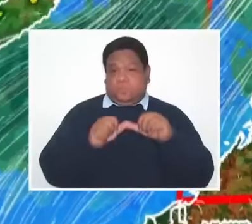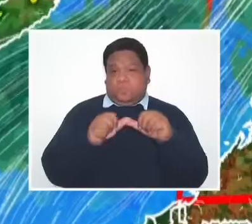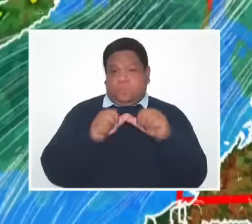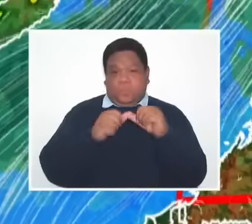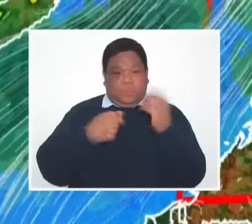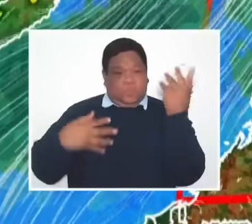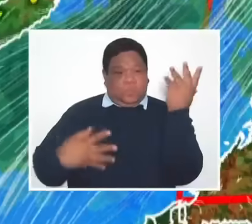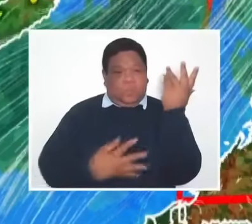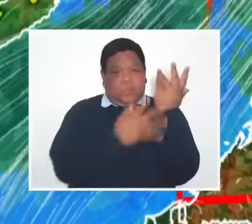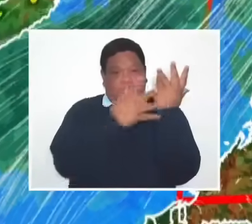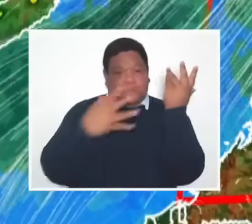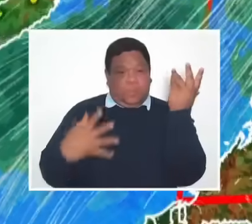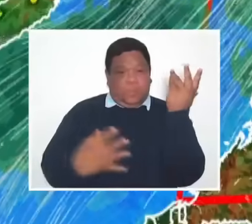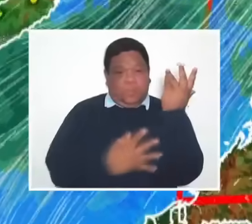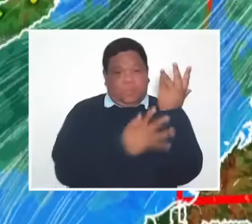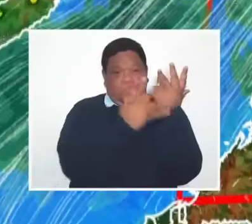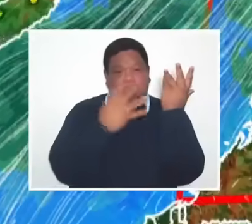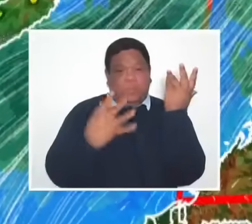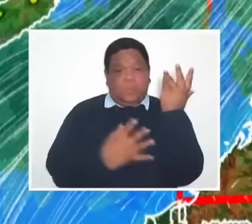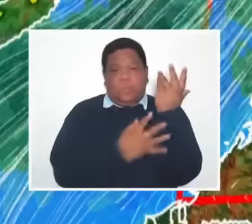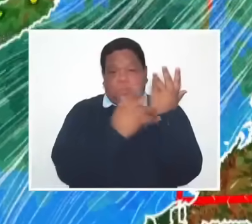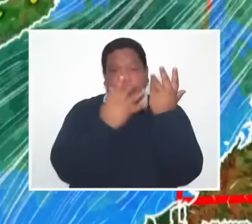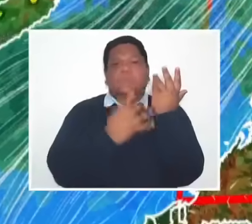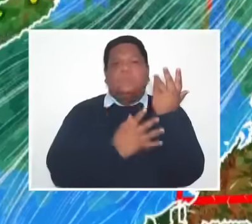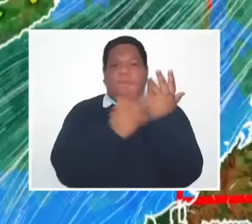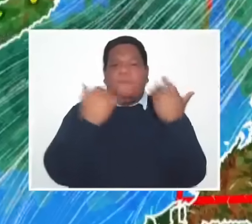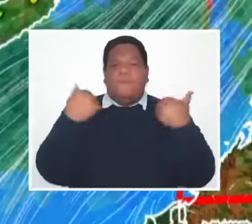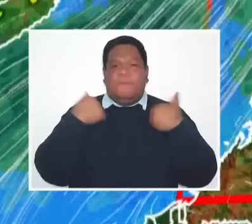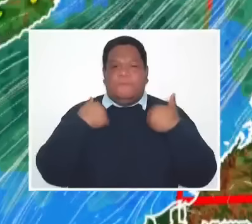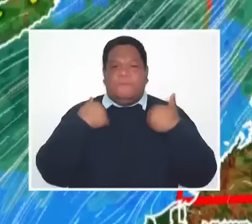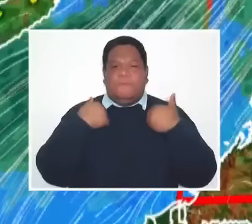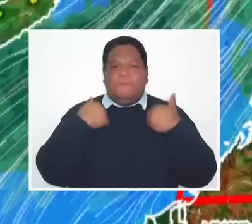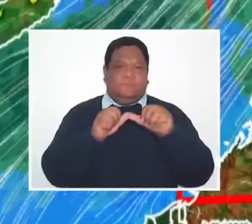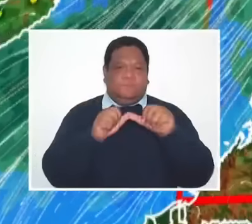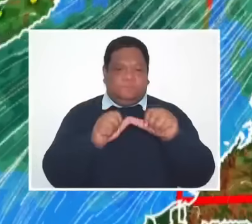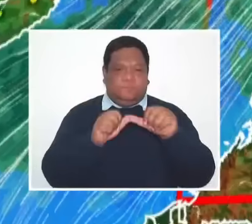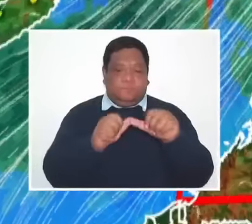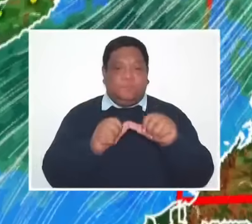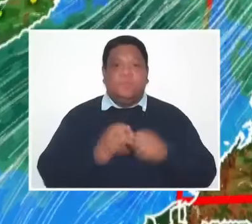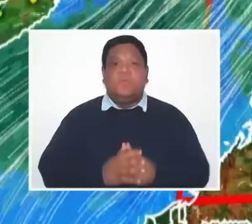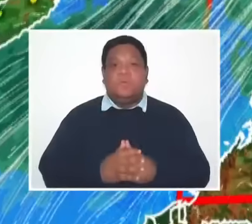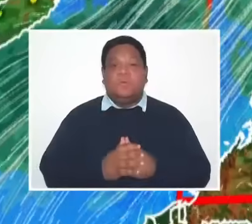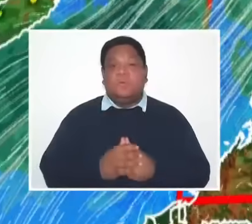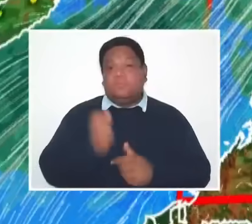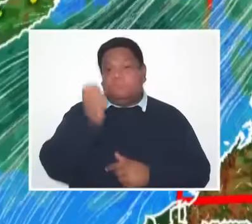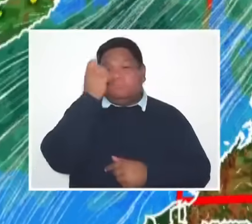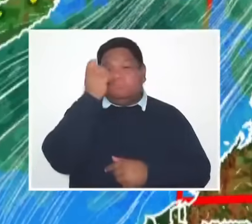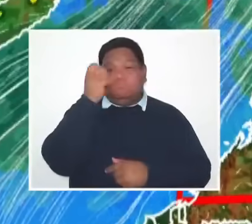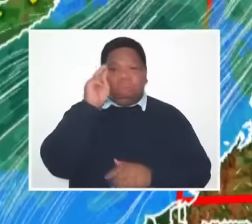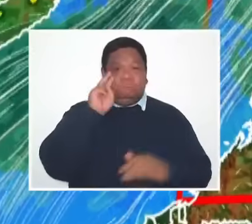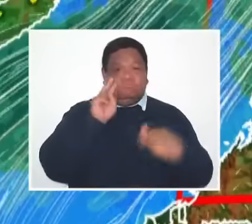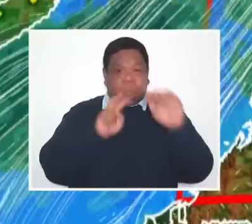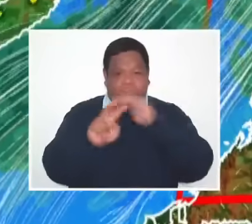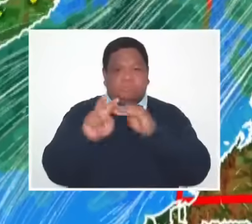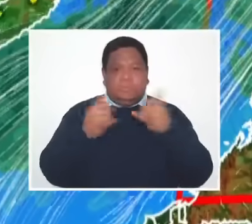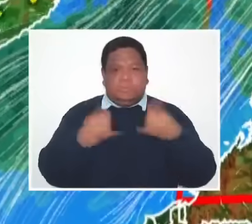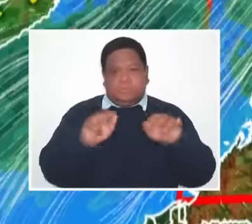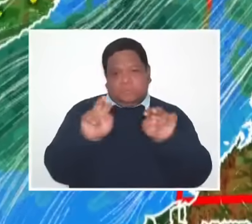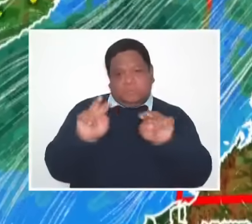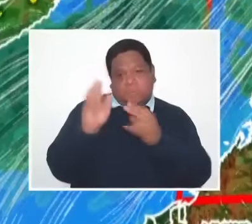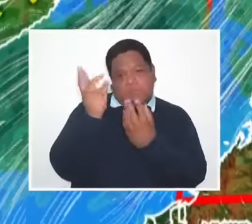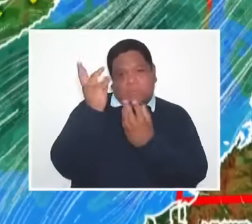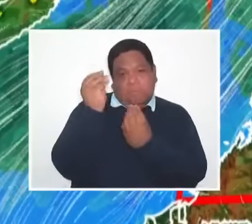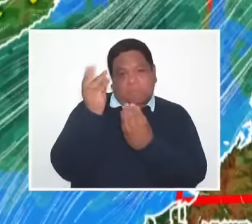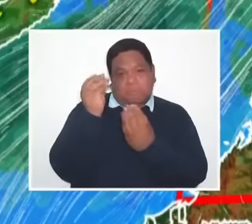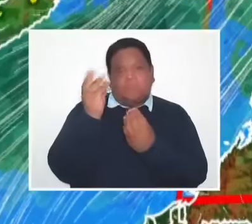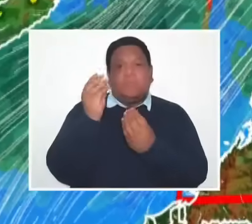na ng bagyo pagsapit ng Biyernes. Magbabago pa po ang ating pagtaya kaya manatili nakaantabay sa updates ukol po sa bagyo